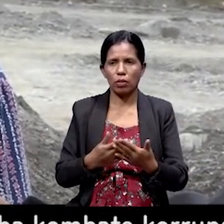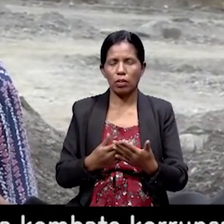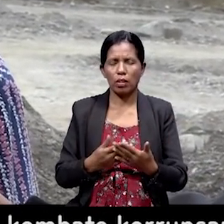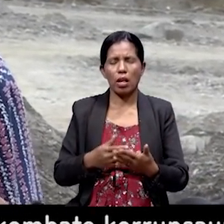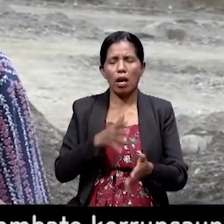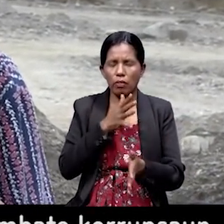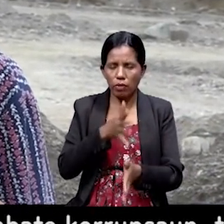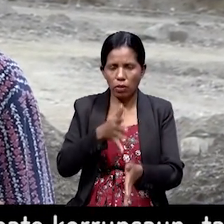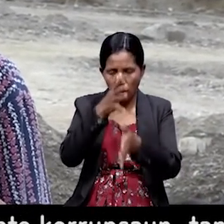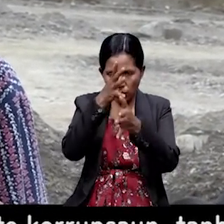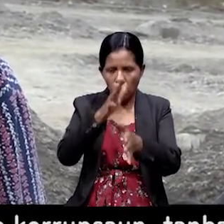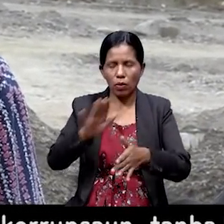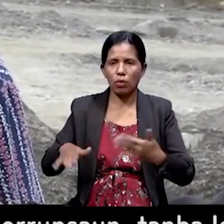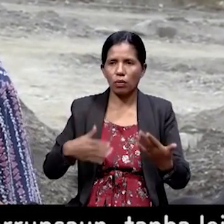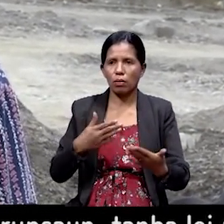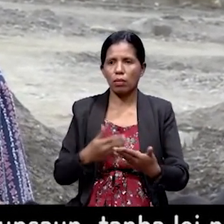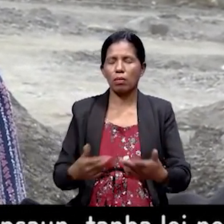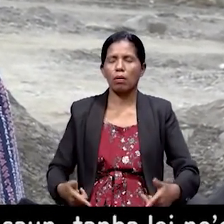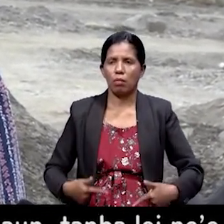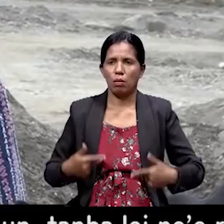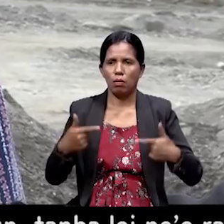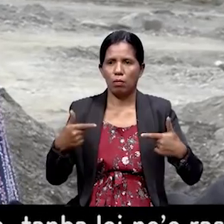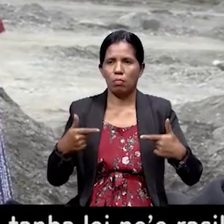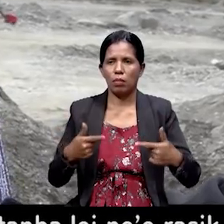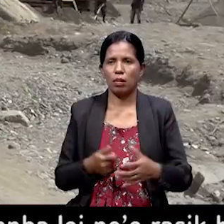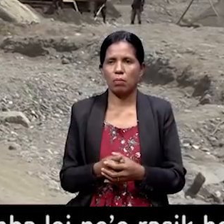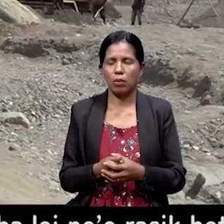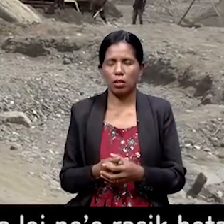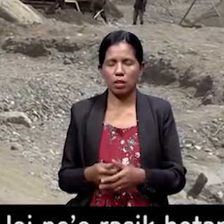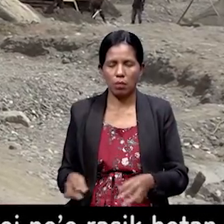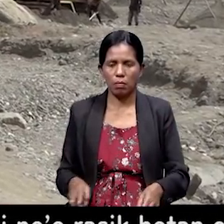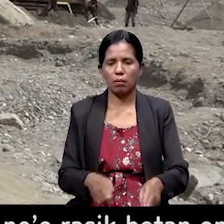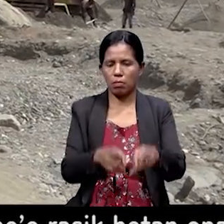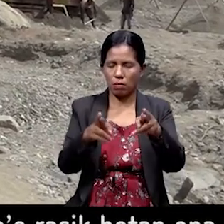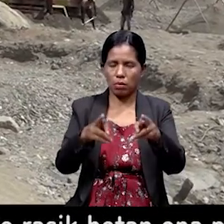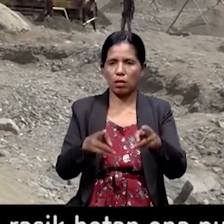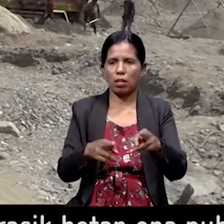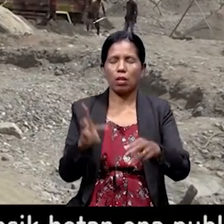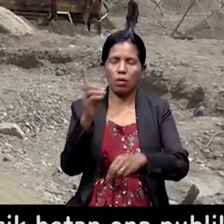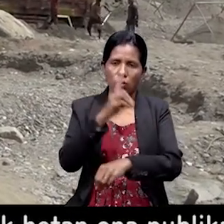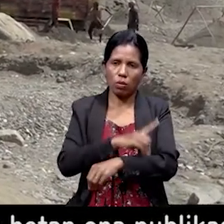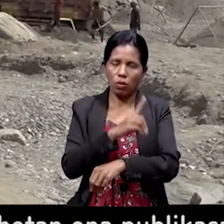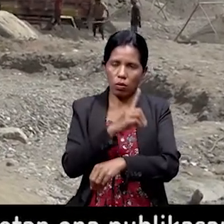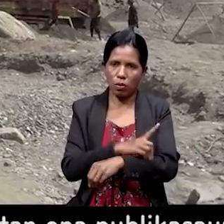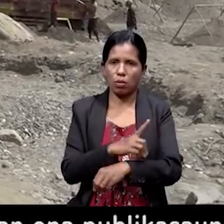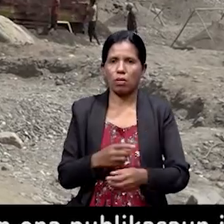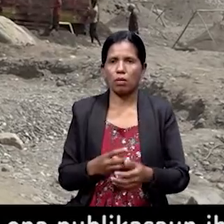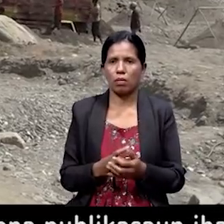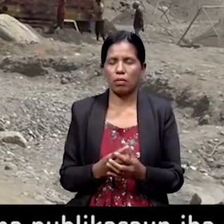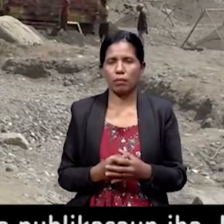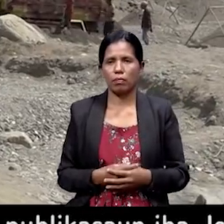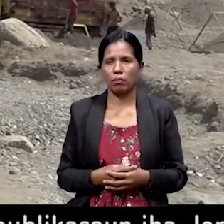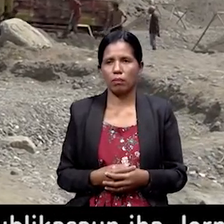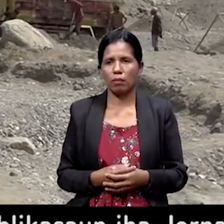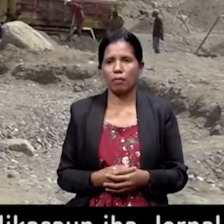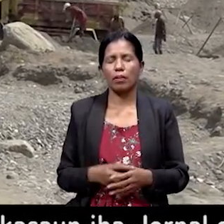sira, katua sira. Muris iya mutalara de. Lorong kala nem han. Iya, luar.